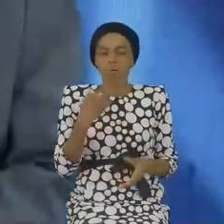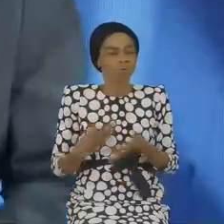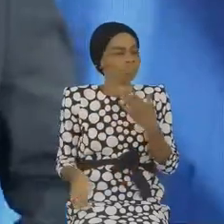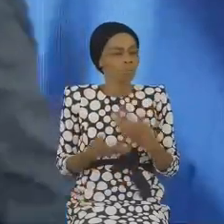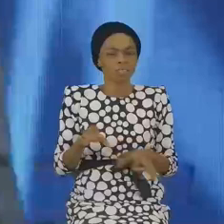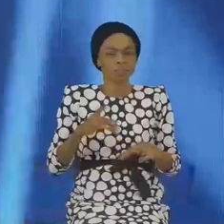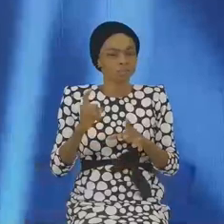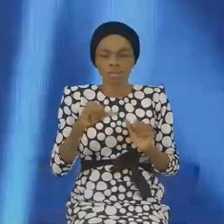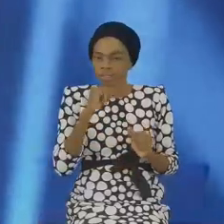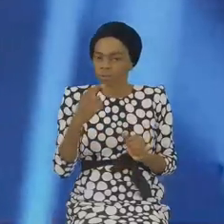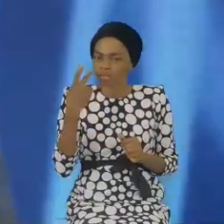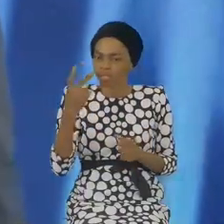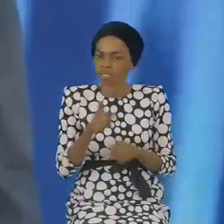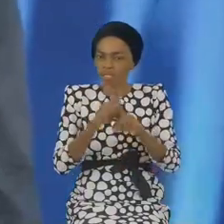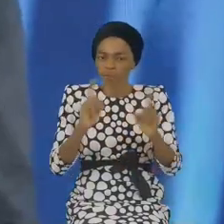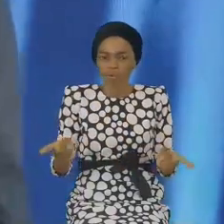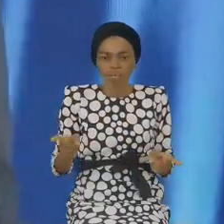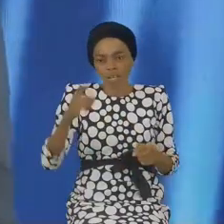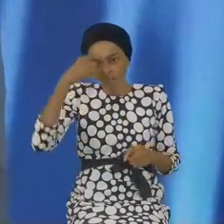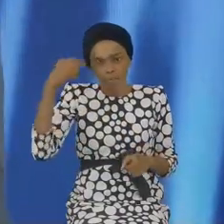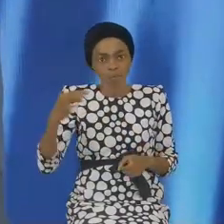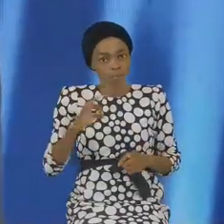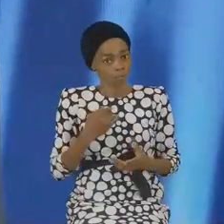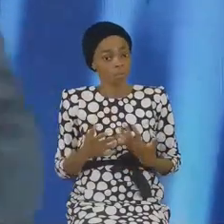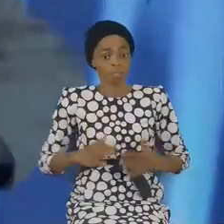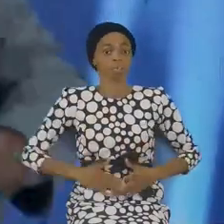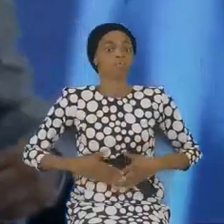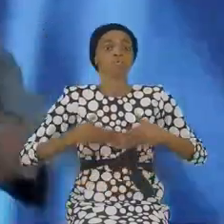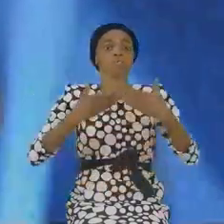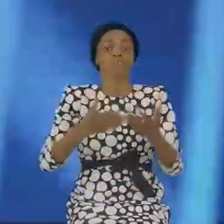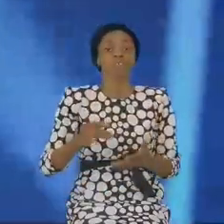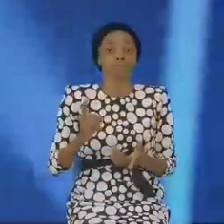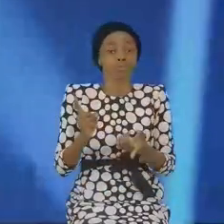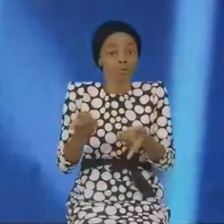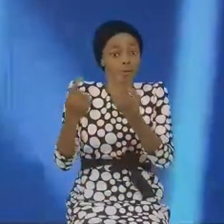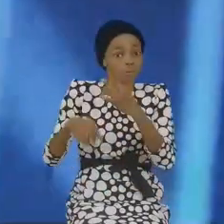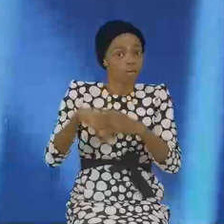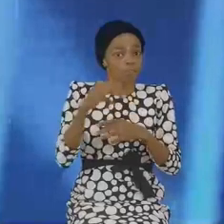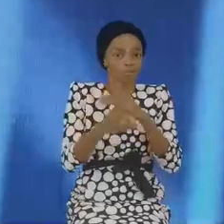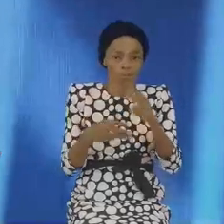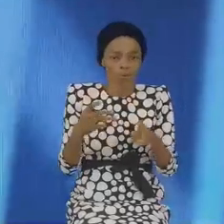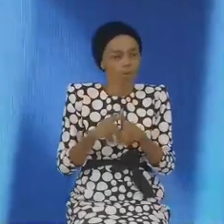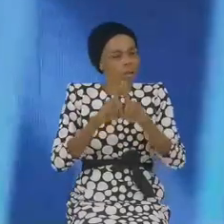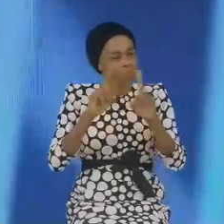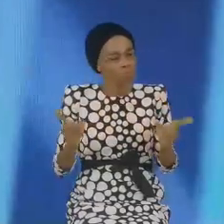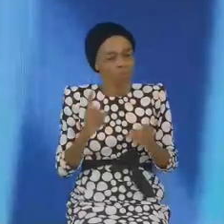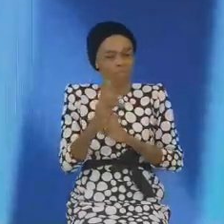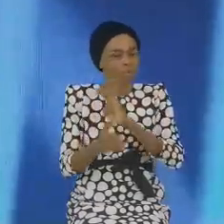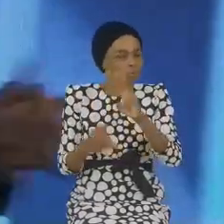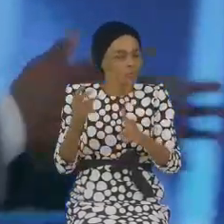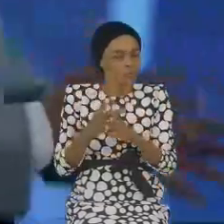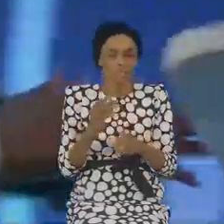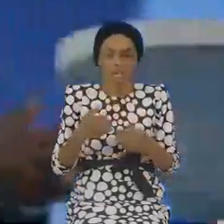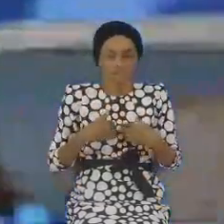différence parce bien qu'ils professent être sortis du monde, le monde n'est pas sorti de leur vie.